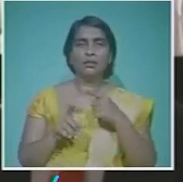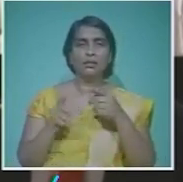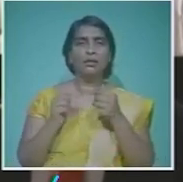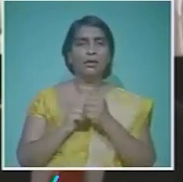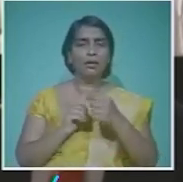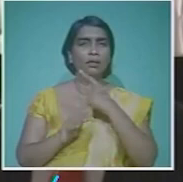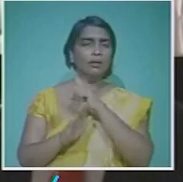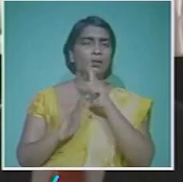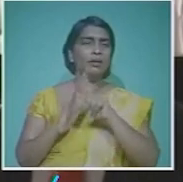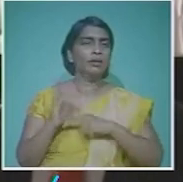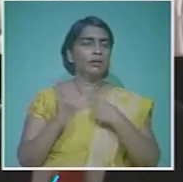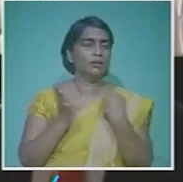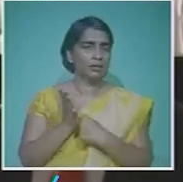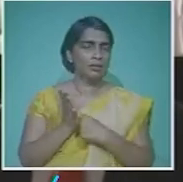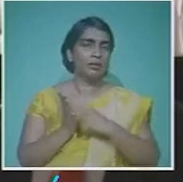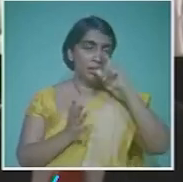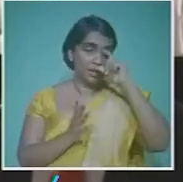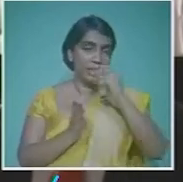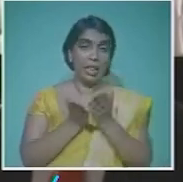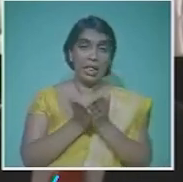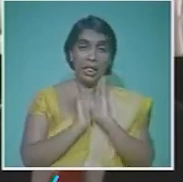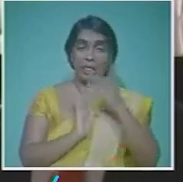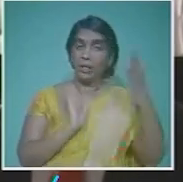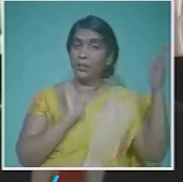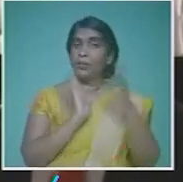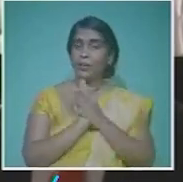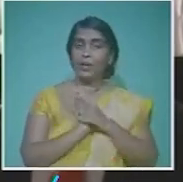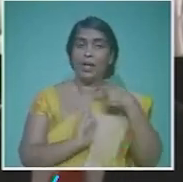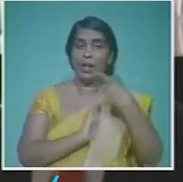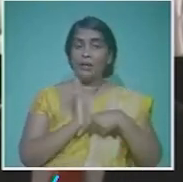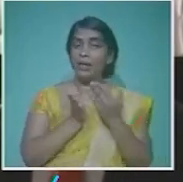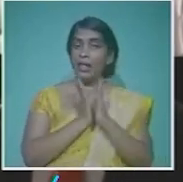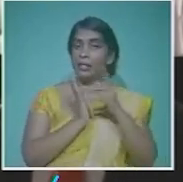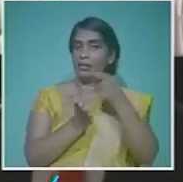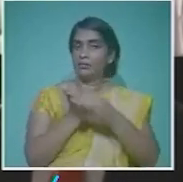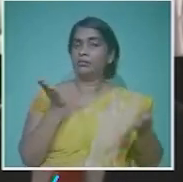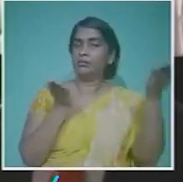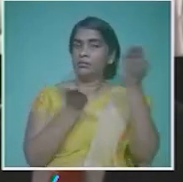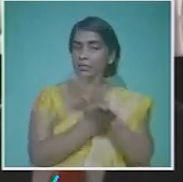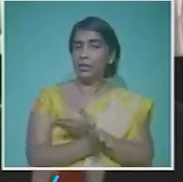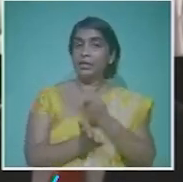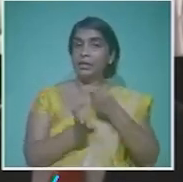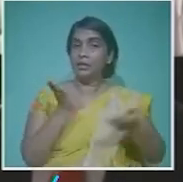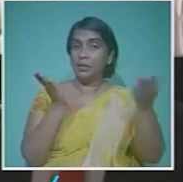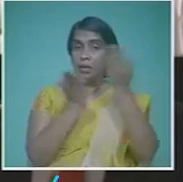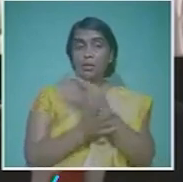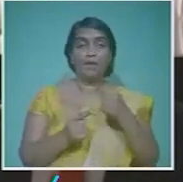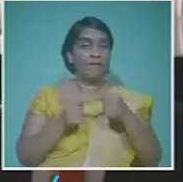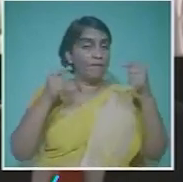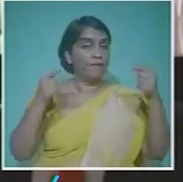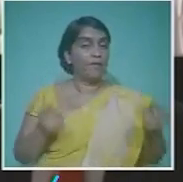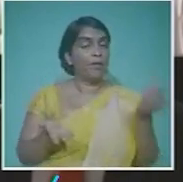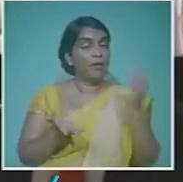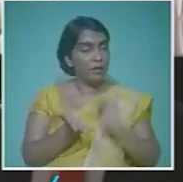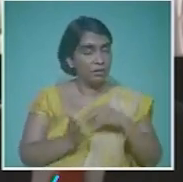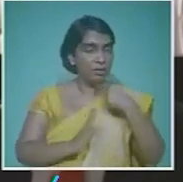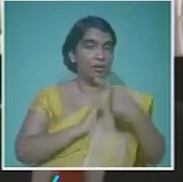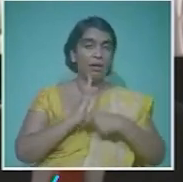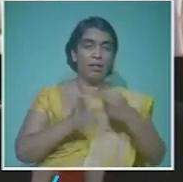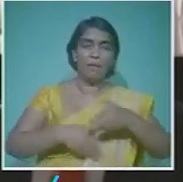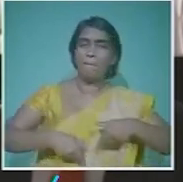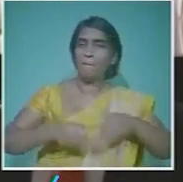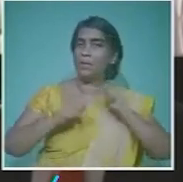JR ජයවර්ධන ජනාධිපතිතුමා ඉන්දියාවත් එකතු වෙලා ඉන්දු ලංකා ගිවිසුම හදනවා. ගිවිසුමට විරුද්ධව නැවත මුළු රටම